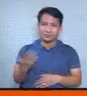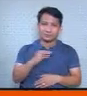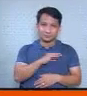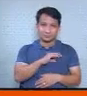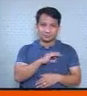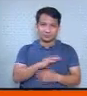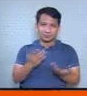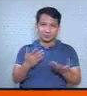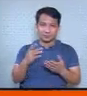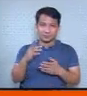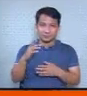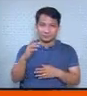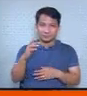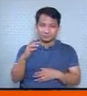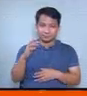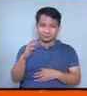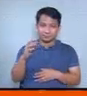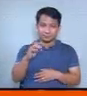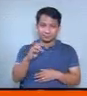po, SSS, Pilat Pag-ibig.